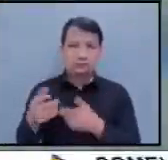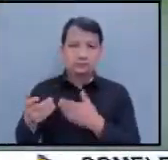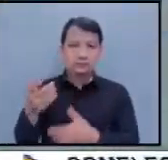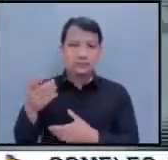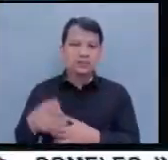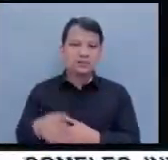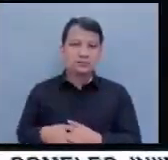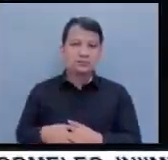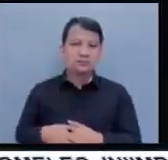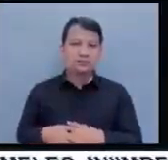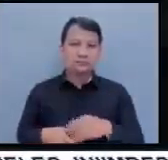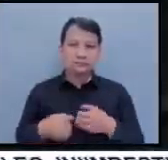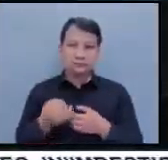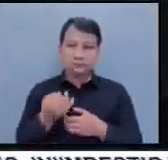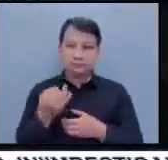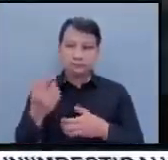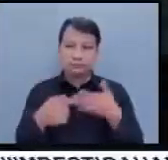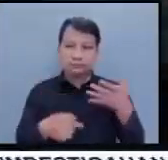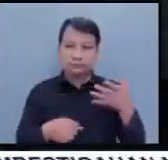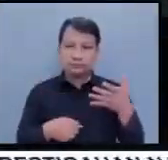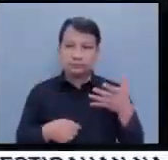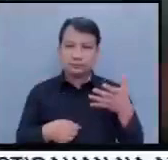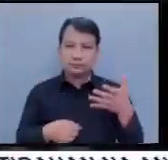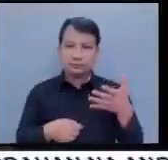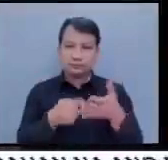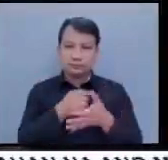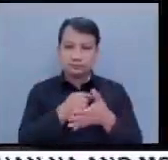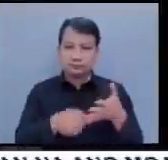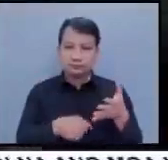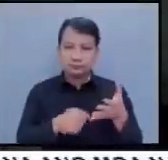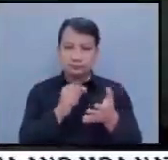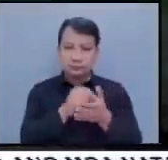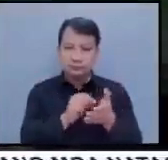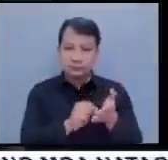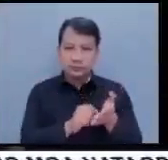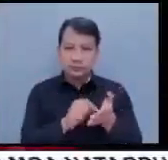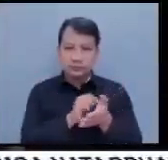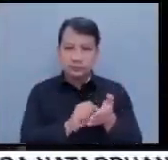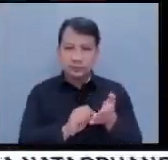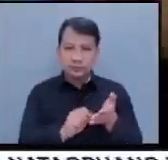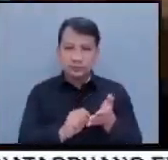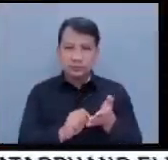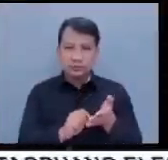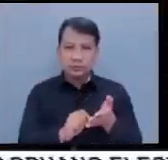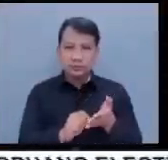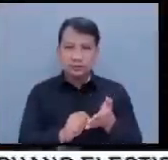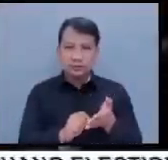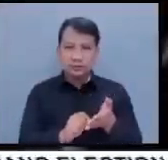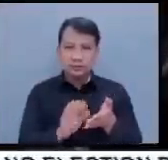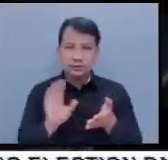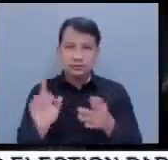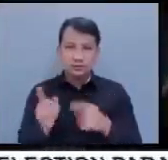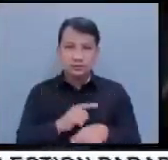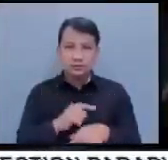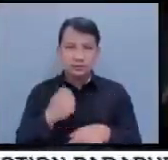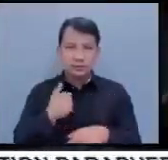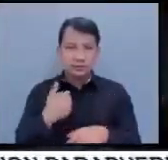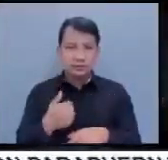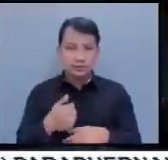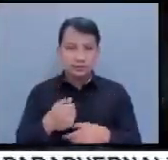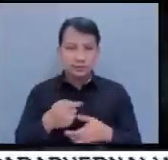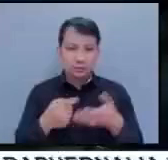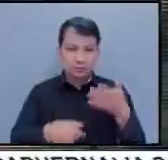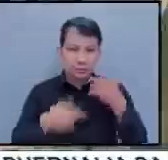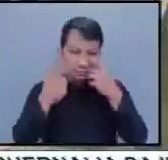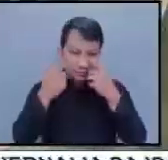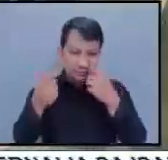ilan sa mga ito'y may marka na o naitiman na ang mga bilog ng mga kandidato. Ayon pa kay Garcia, paliwanag gumano